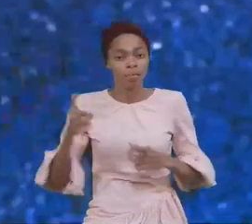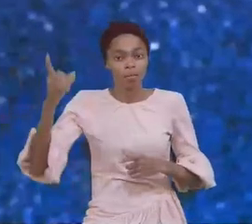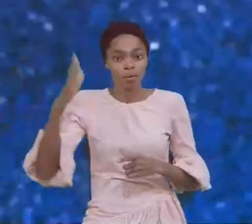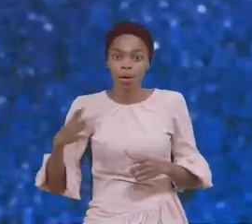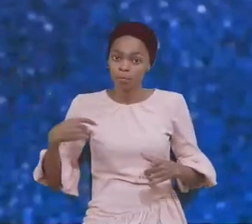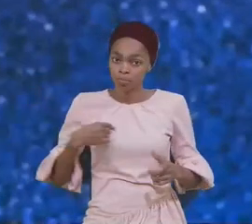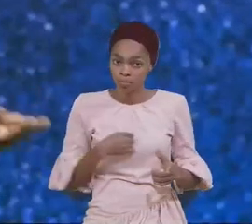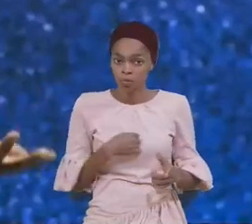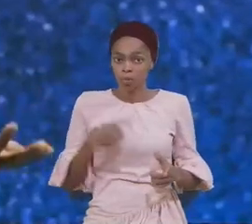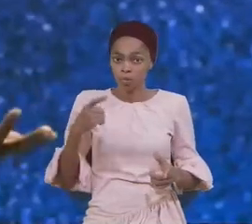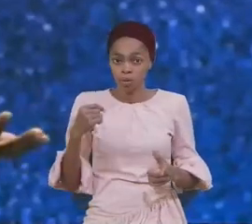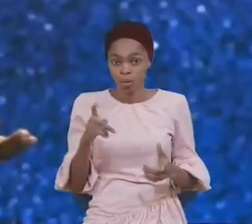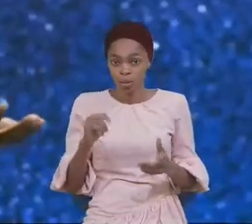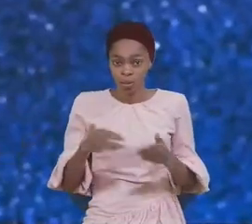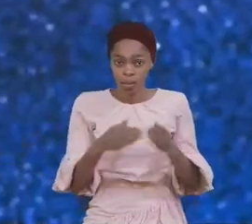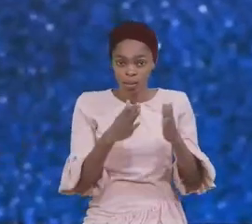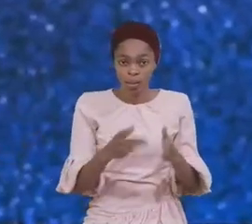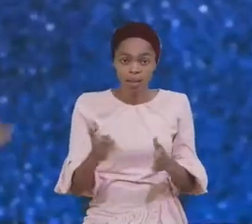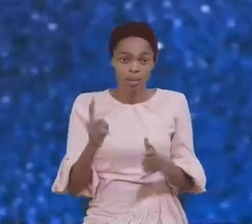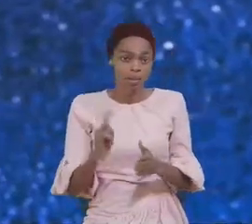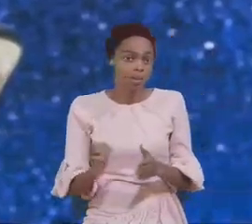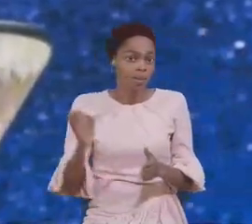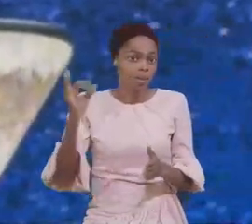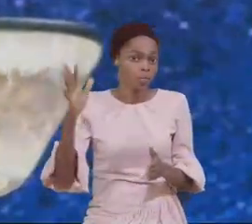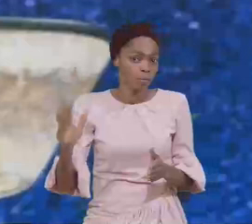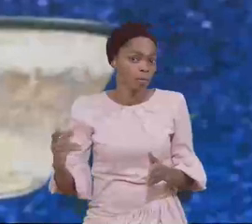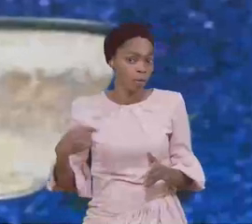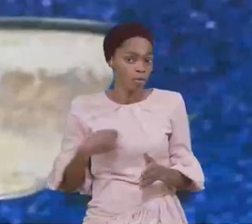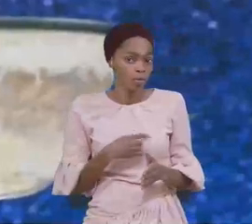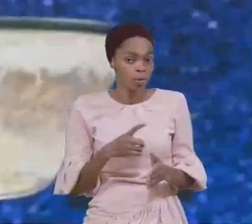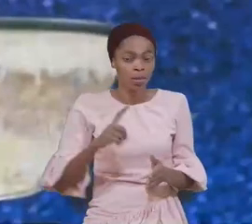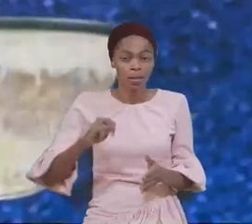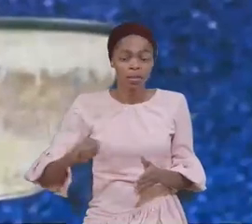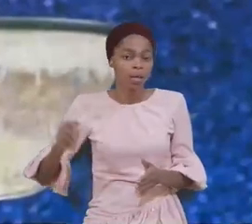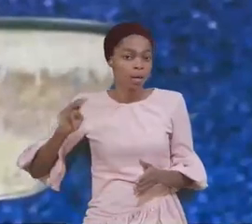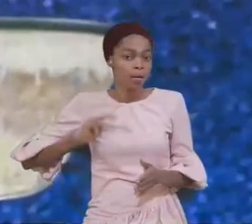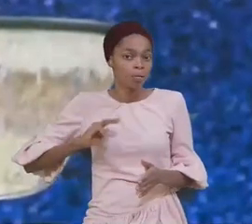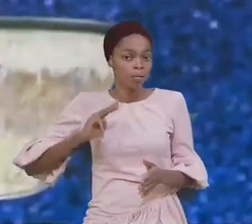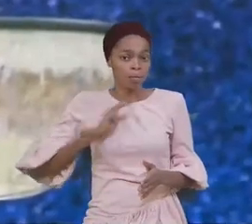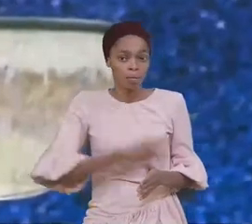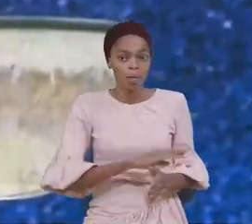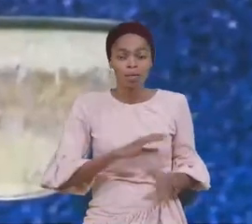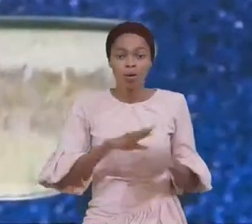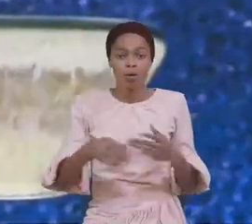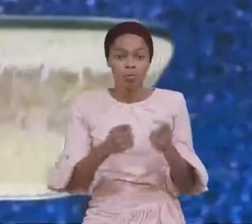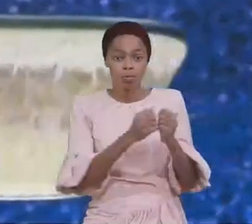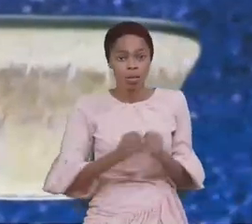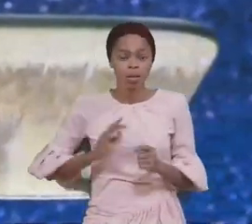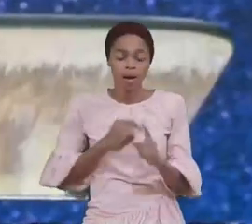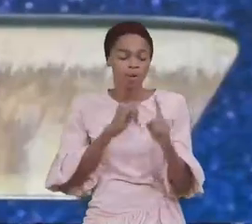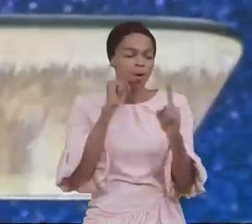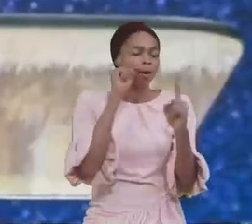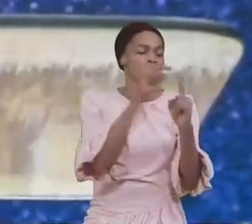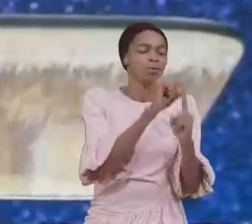dirigeants, nous les prédicateurs, nous les ministres, nous les membres ensemble. Notre but,